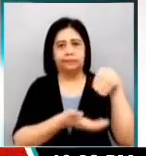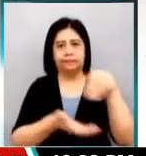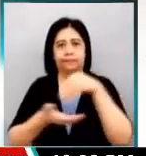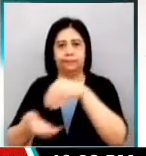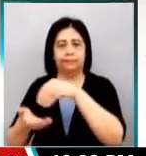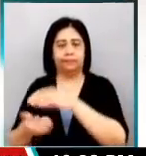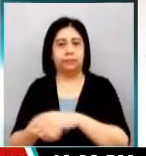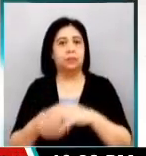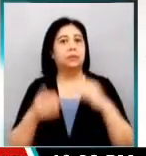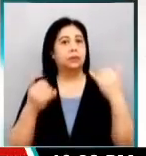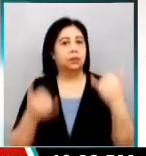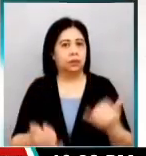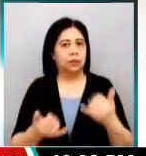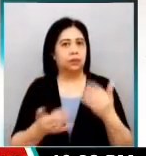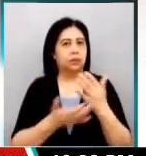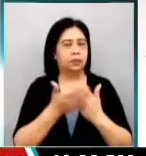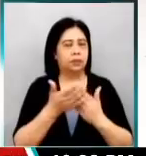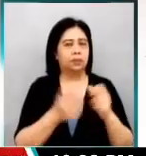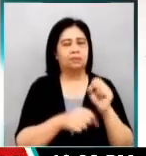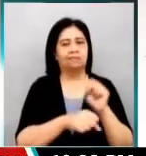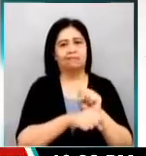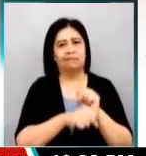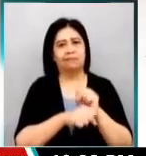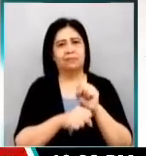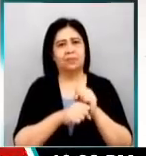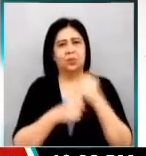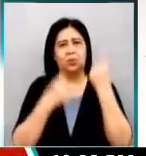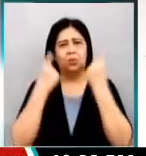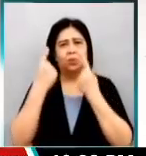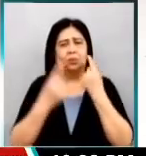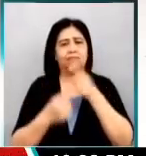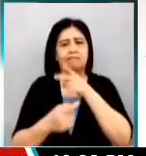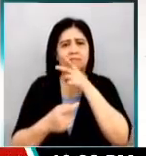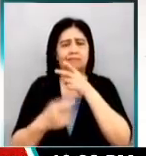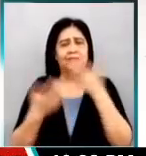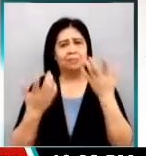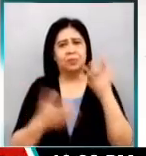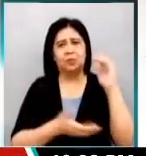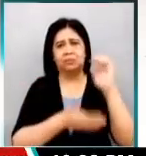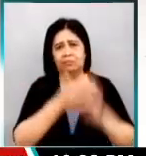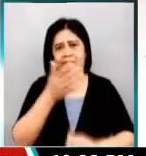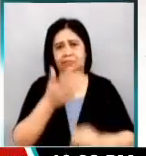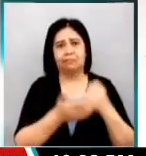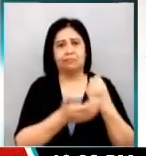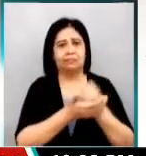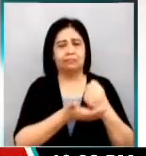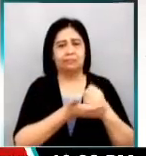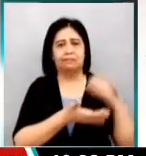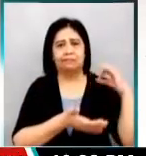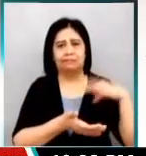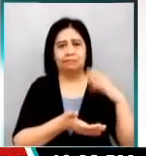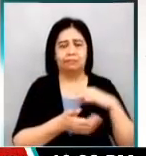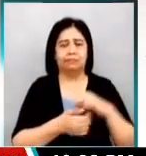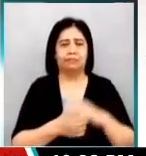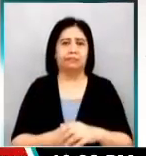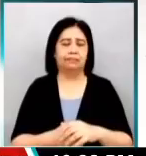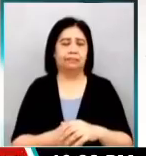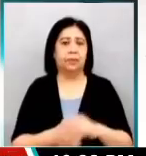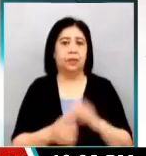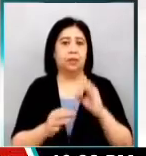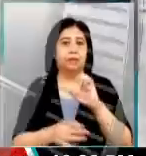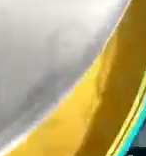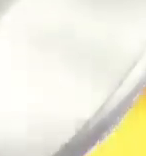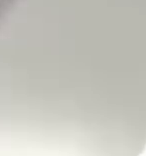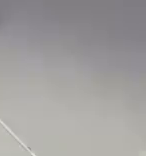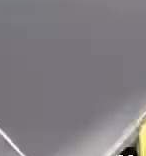lang, ilang manggagawa na ang nangangambang mababawasan ng kita kapag nag-ECQ. May report si Ivan Mayrina.